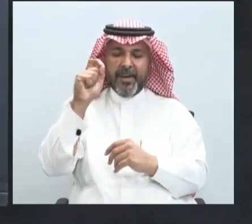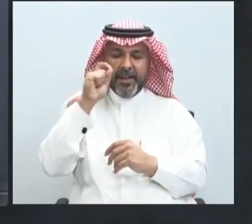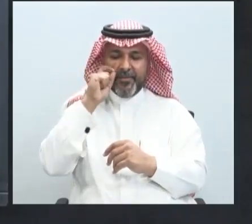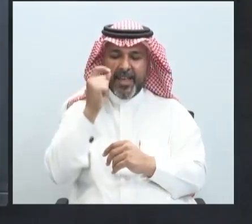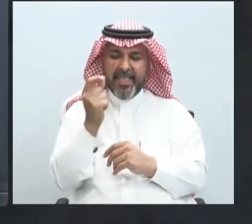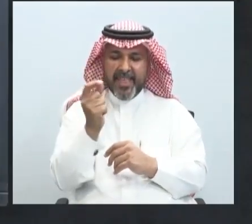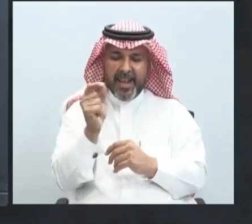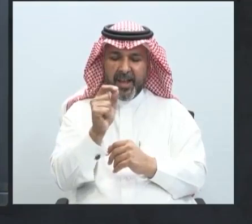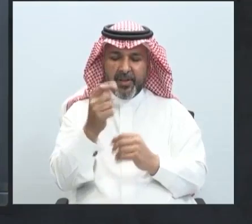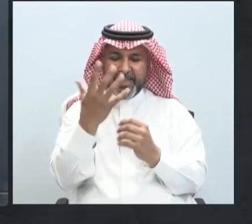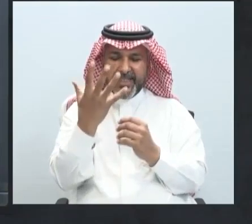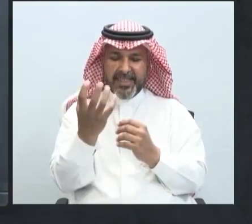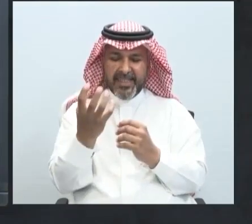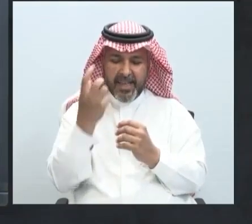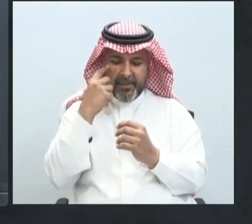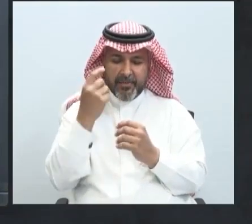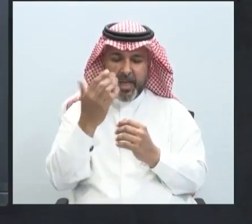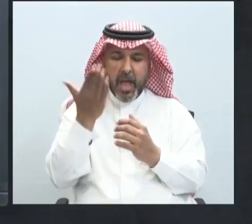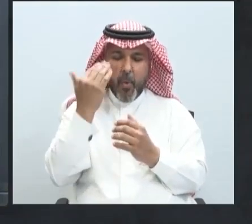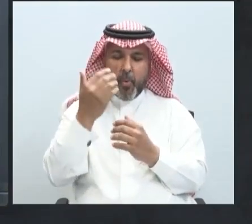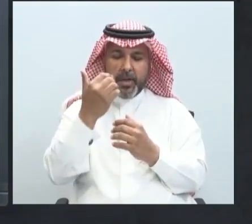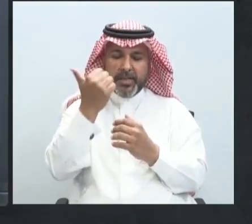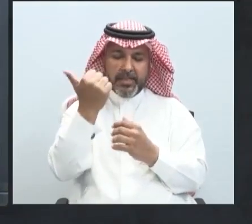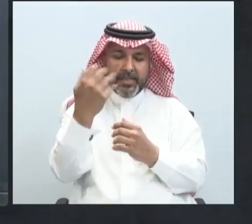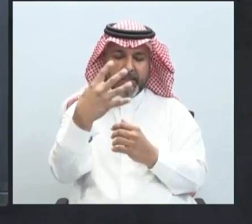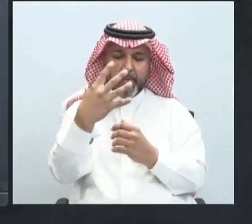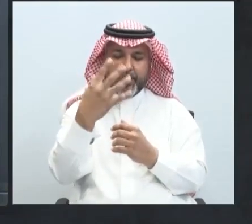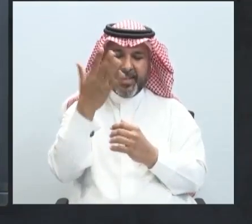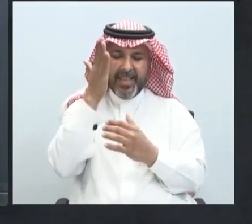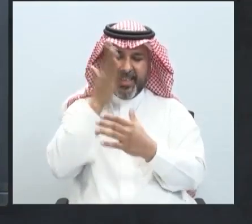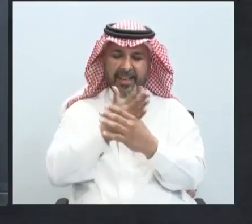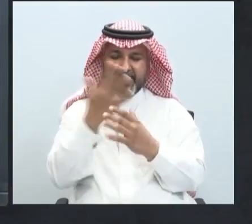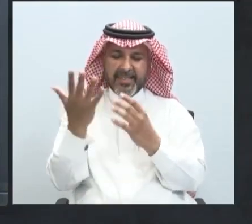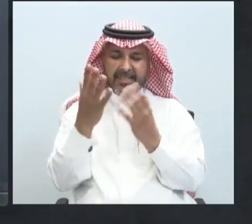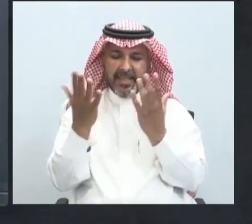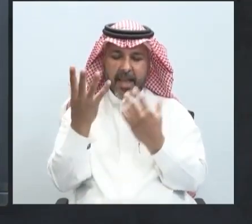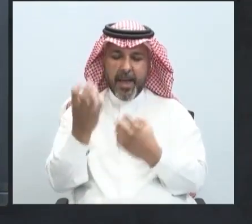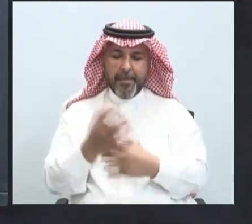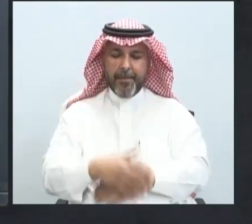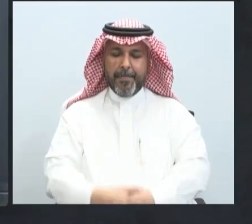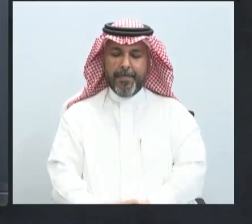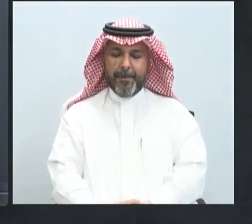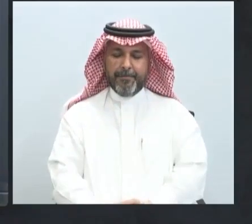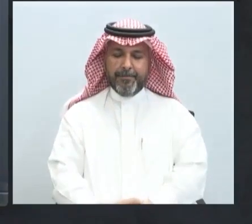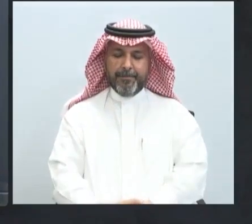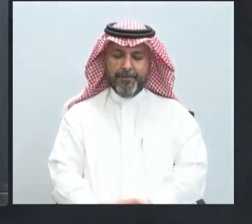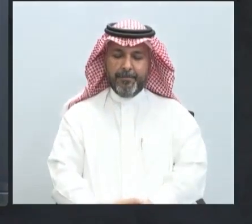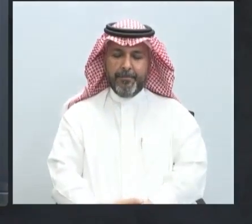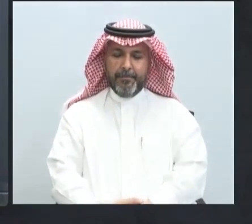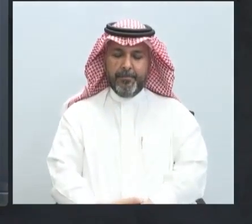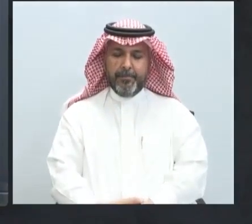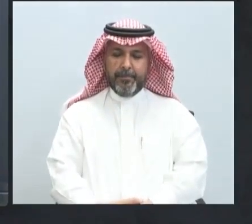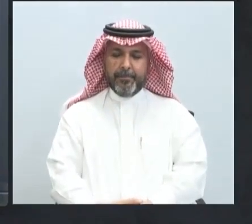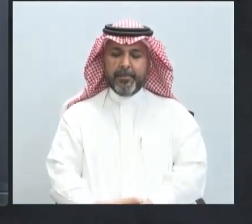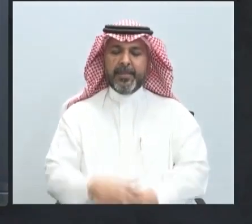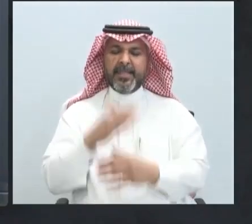بمعنى ان الخليه التي كان عددها 46 سوف يكون في نهايه هذا بعد الانتهاء من هذا الانقسام المنصف تحمل